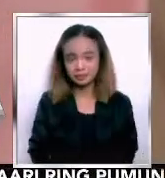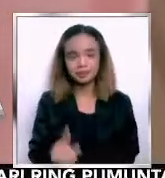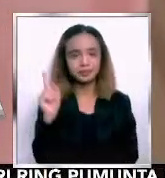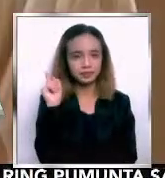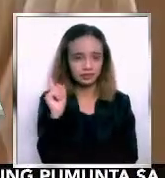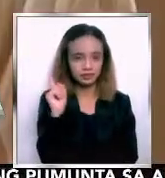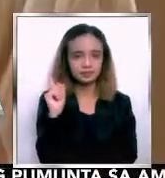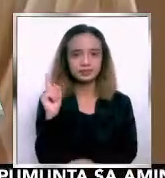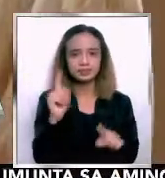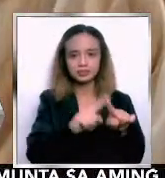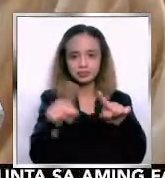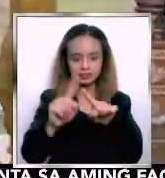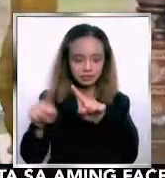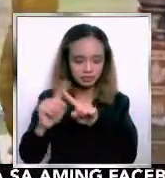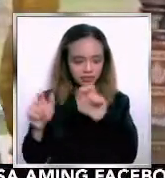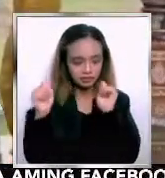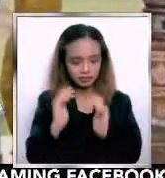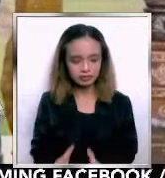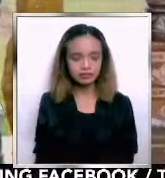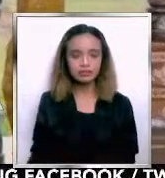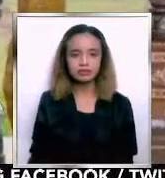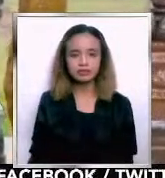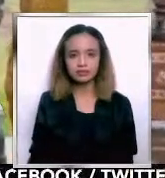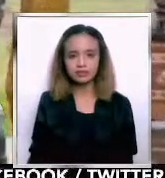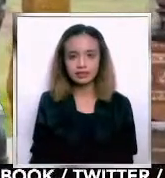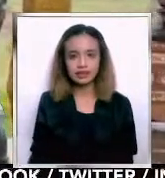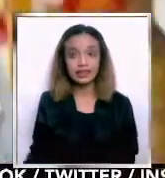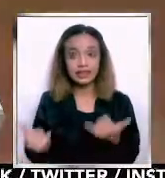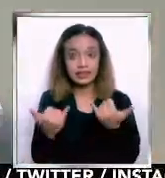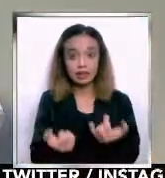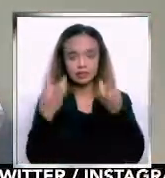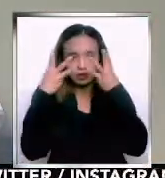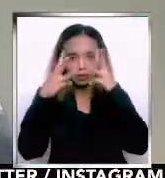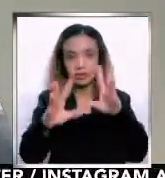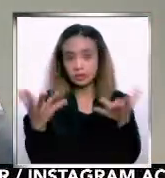Bianca Umali at Alice Dixon na napapanood ngayon sa Netflix.